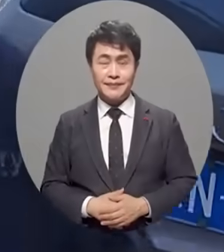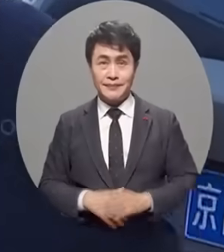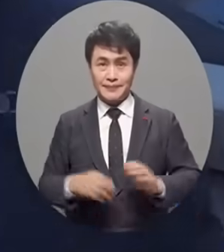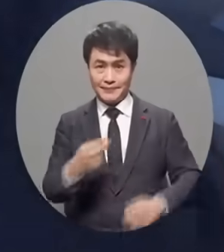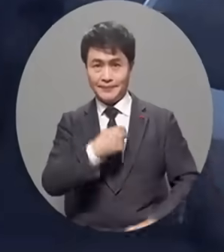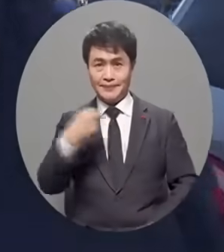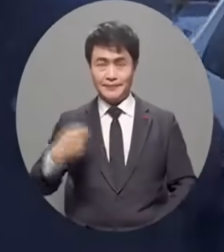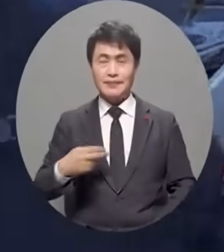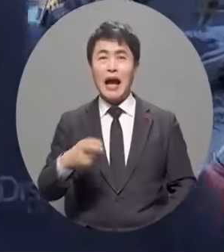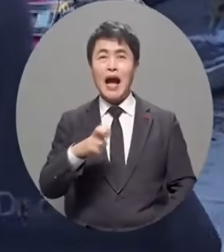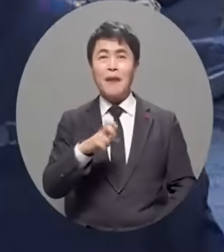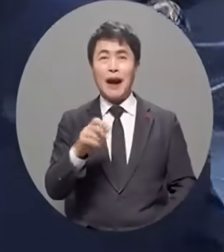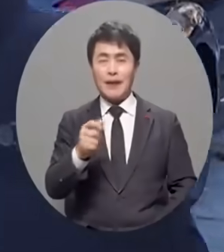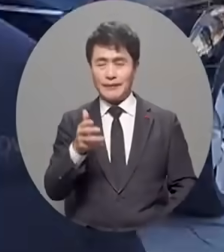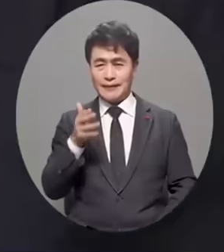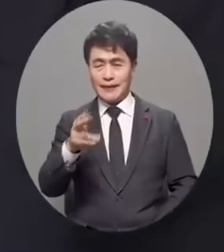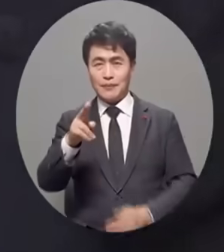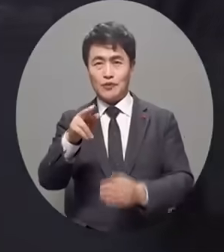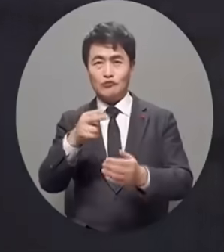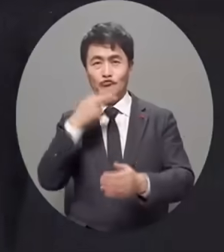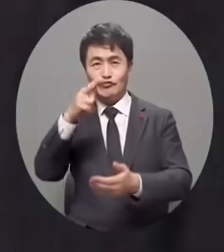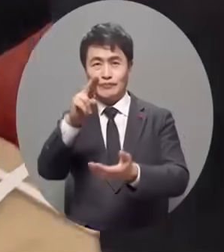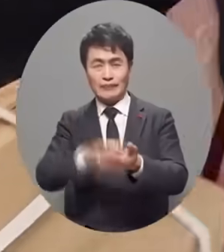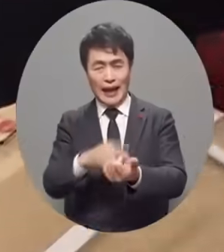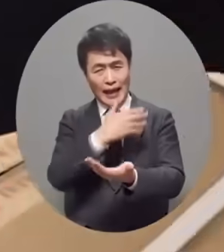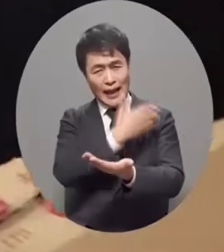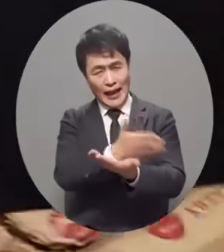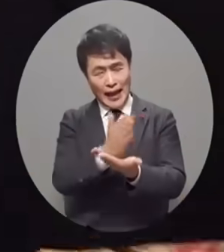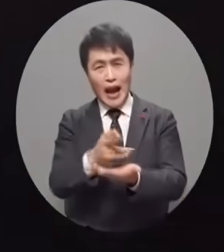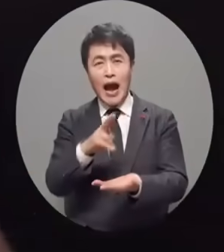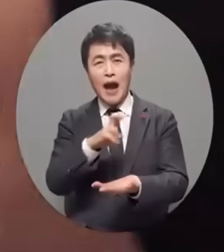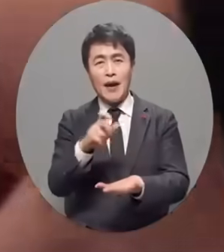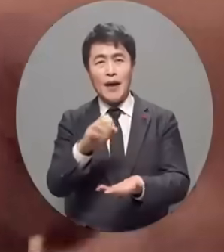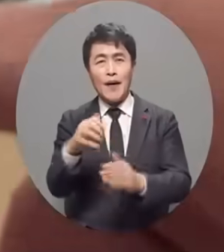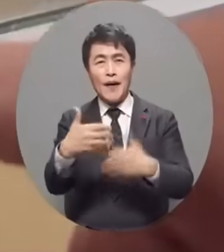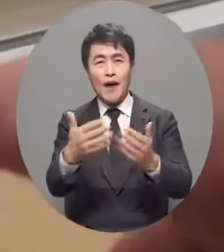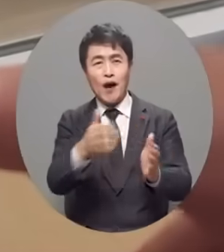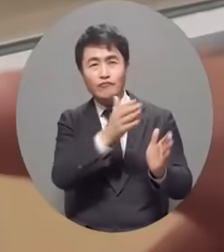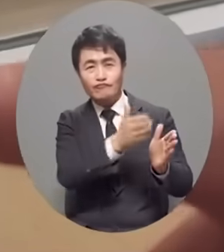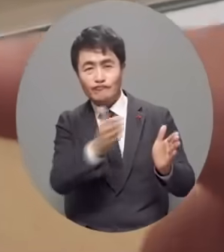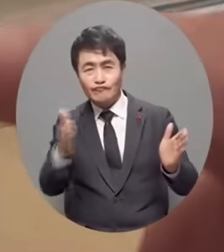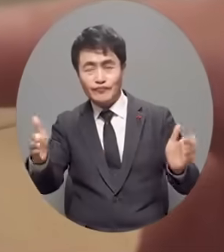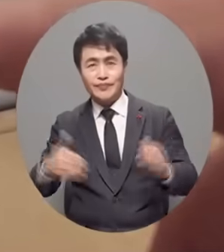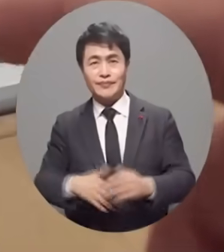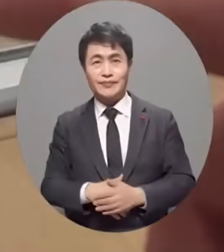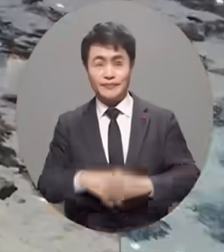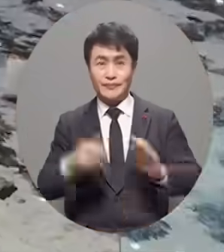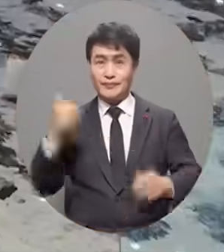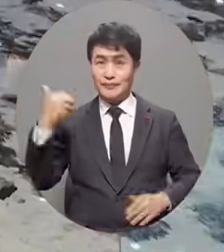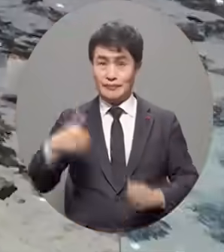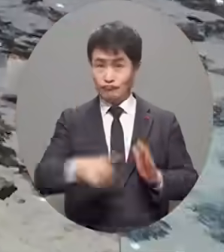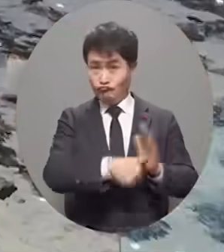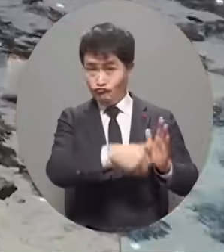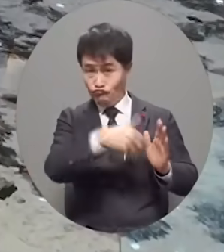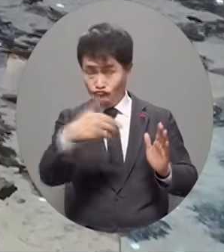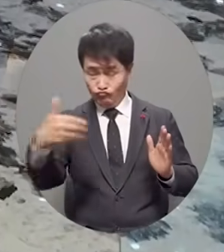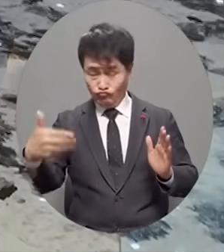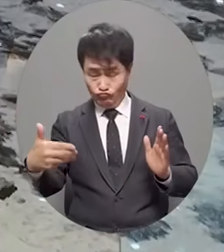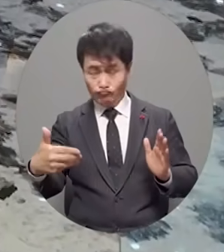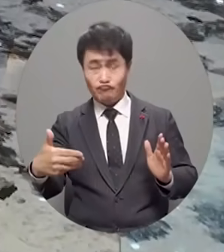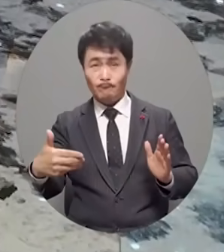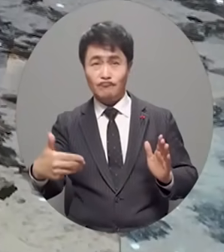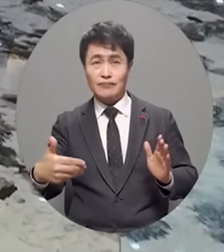베이징의 마오타이 전문 판매점. 다양한 종류의 마오타이가 진열돼 있습니다. 중국 최고 명주라는